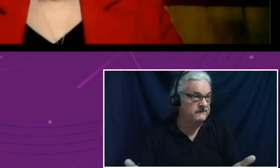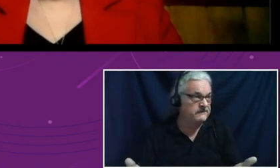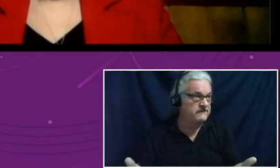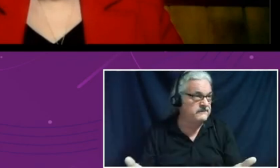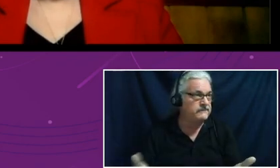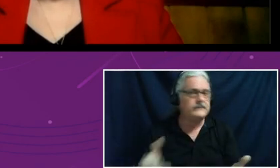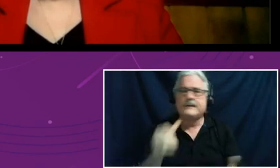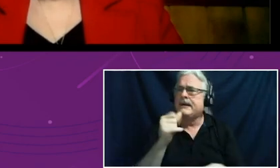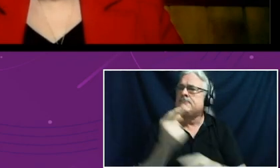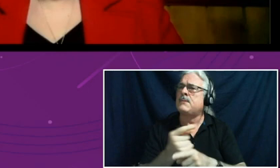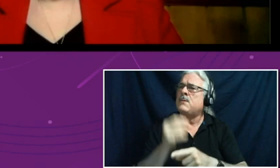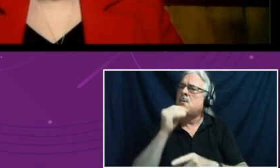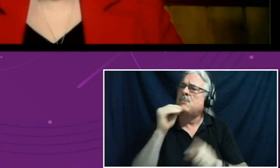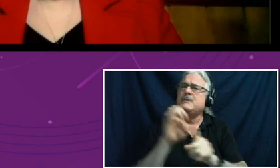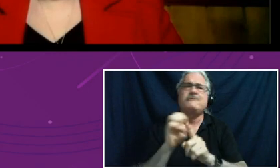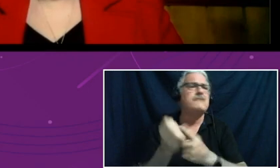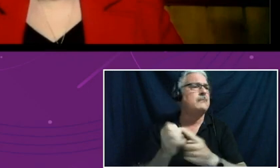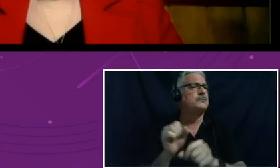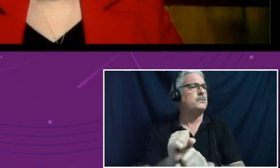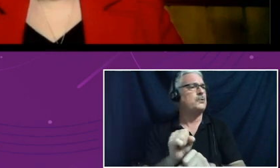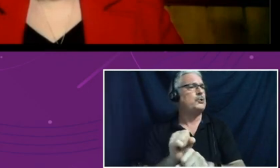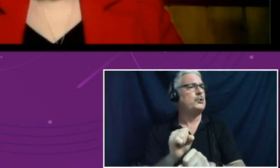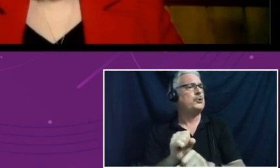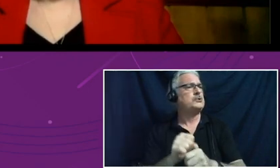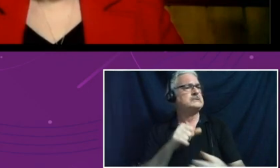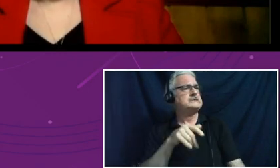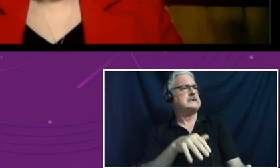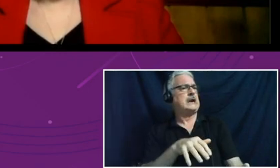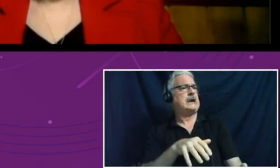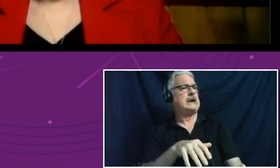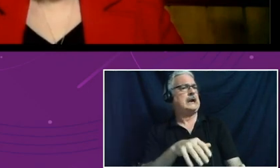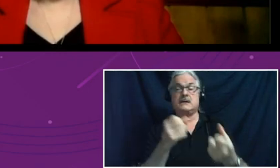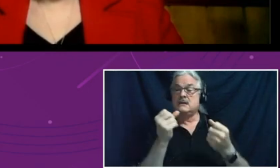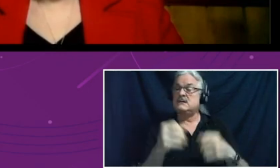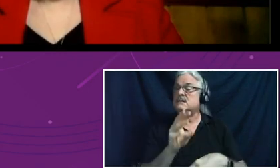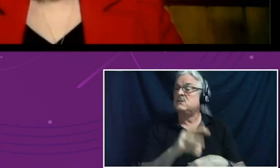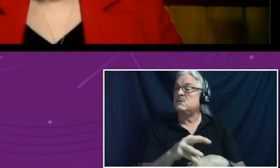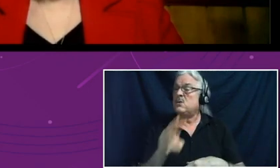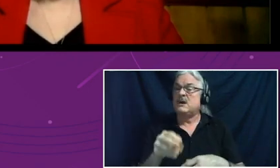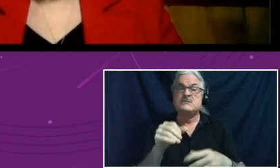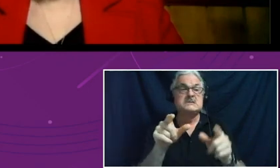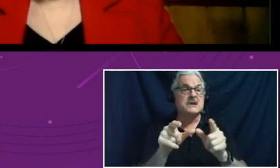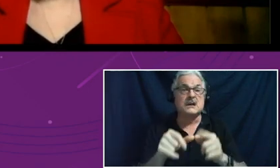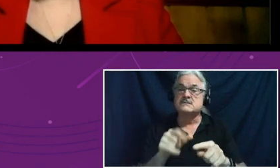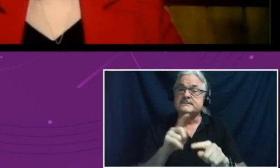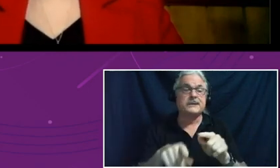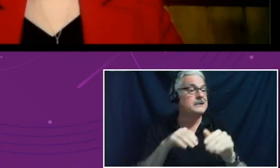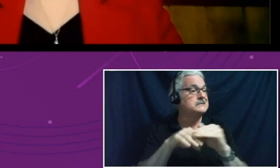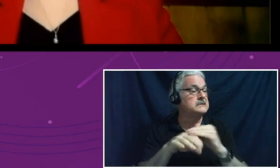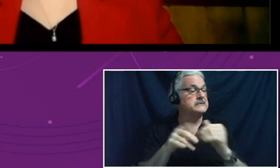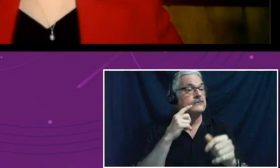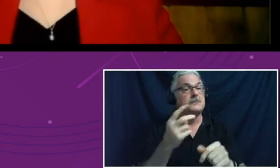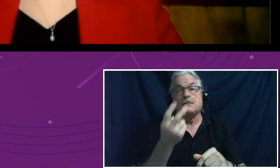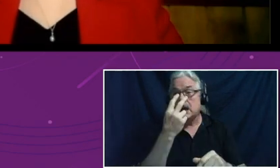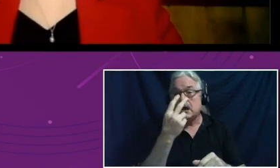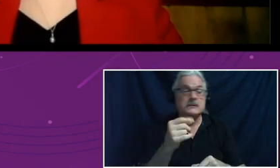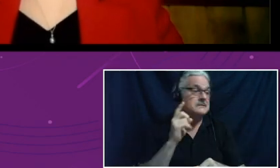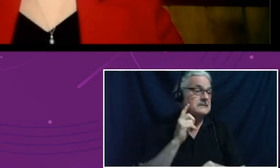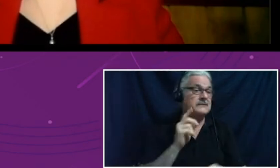et ils ne sont pas forcément disponibles dans une langue appropriée, même si la technologie le permet.